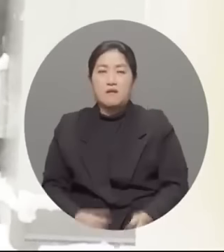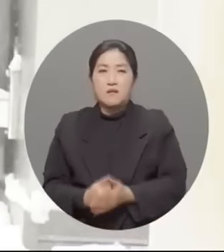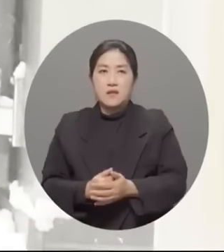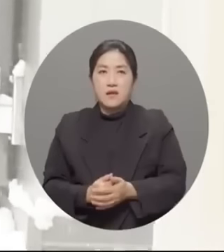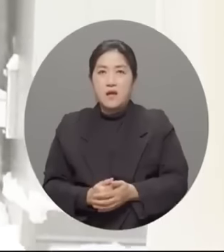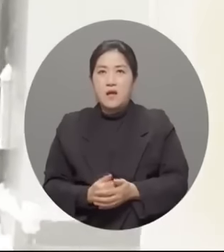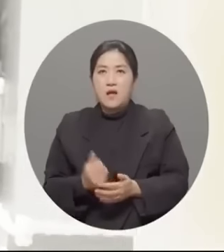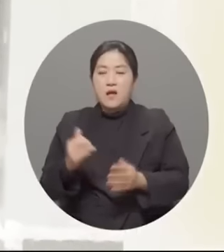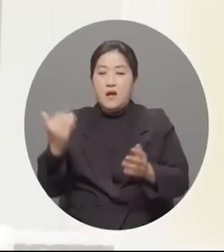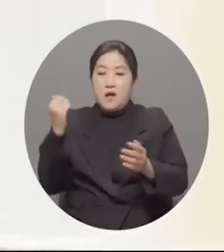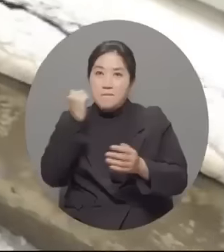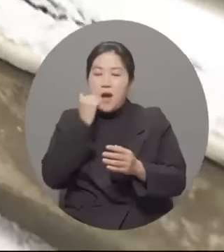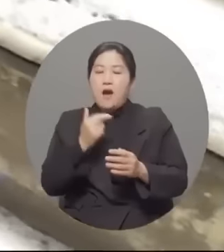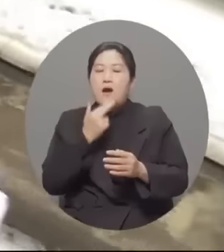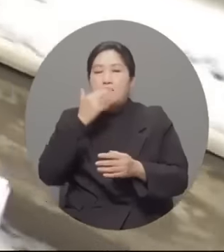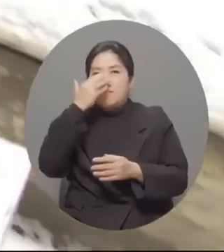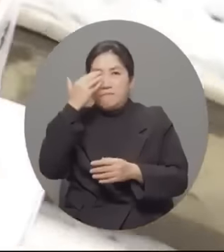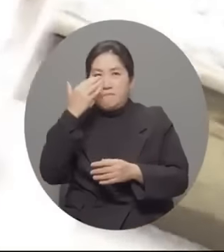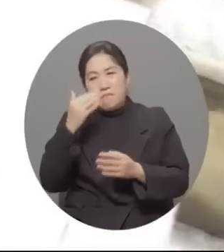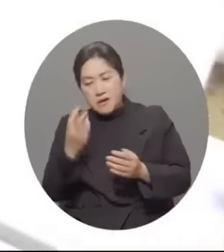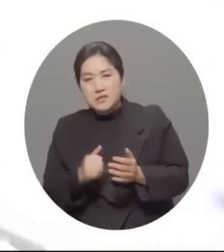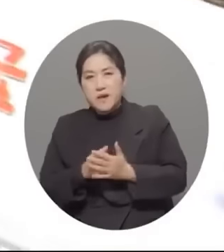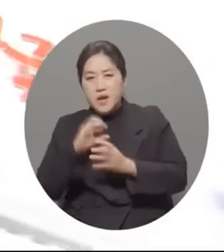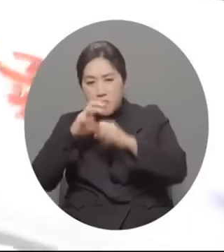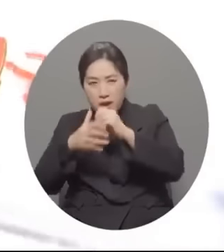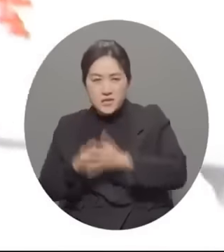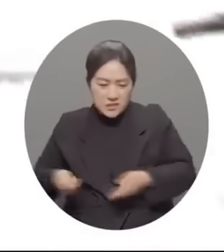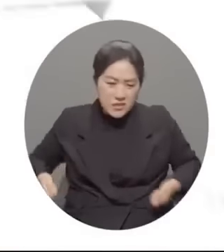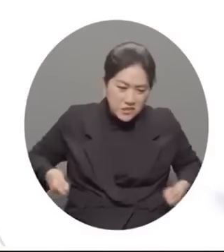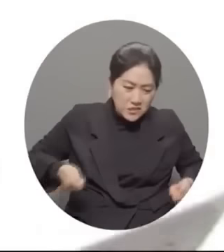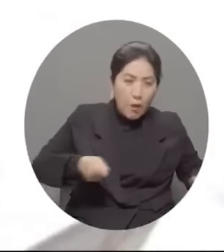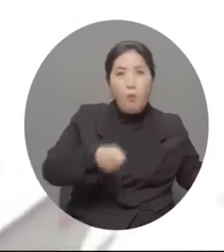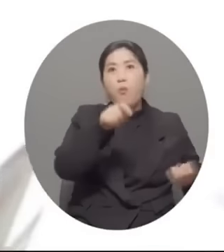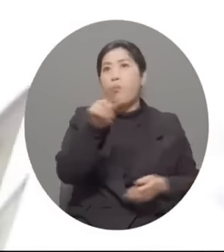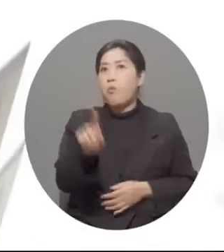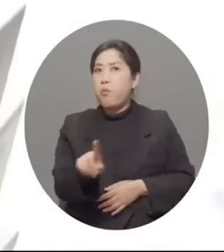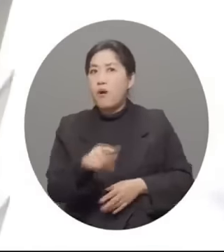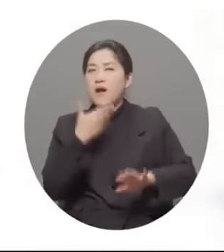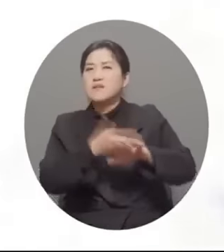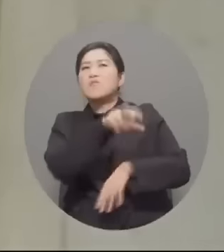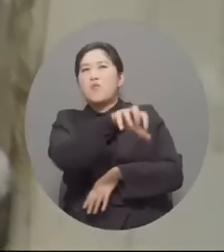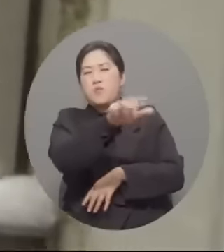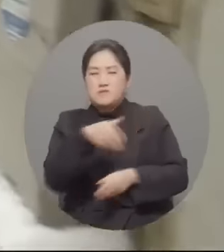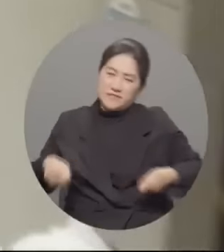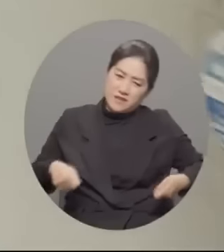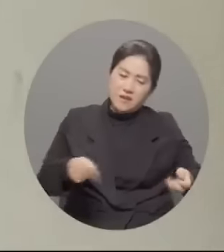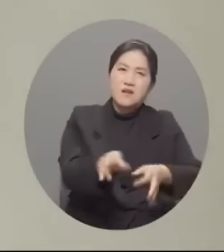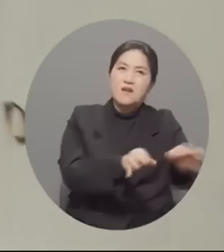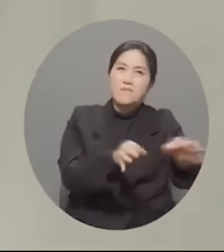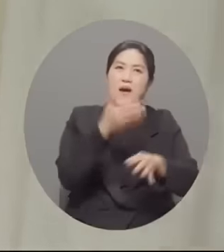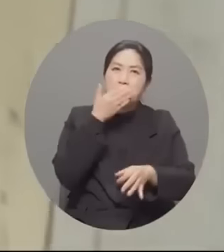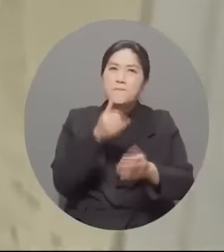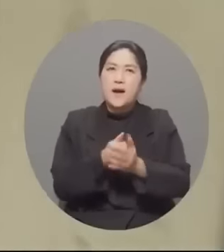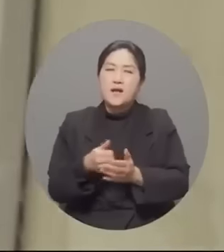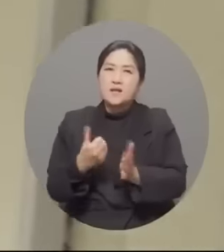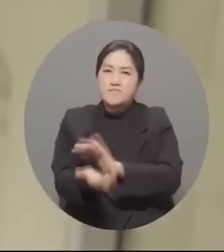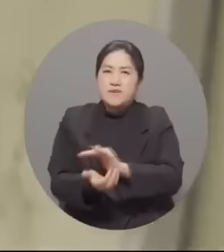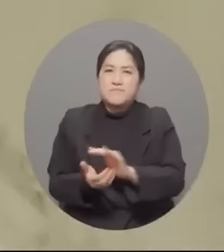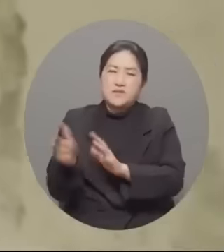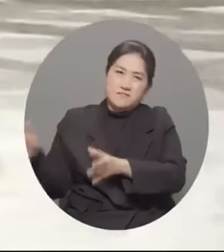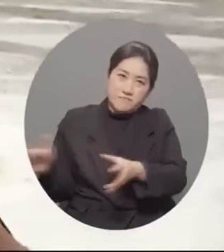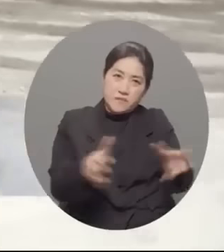피한 과일 가게 주인은 연신 과일 상자를 수레로 실어 나릅니다. 다른 곳에서라도 내다 팔 수 있는 물건을 챙기고 있는